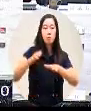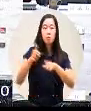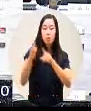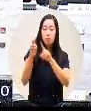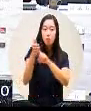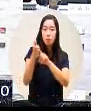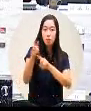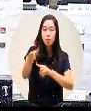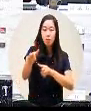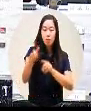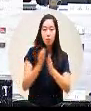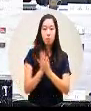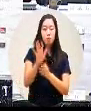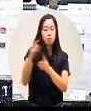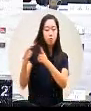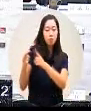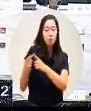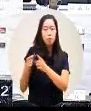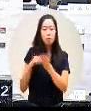顶前，